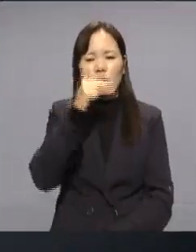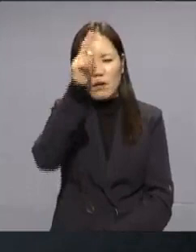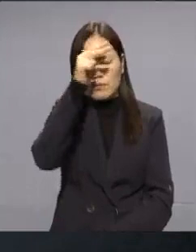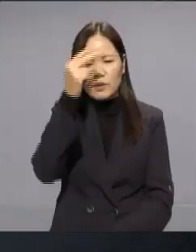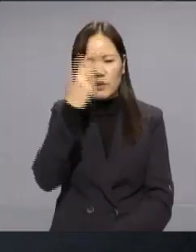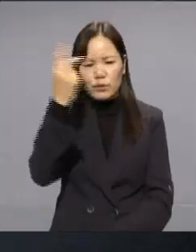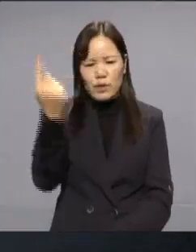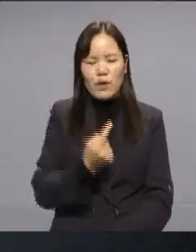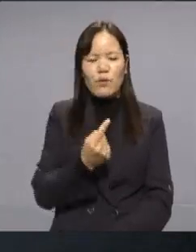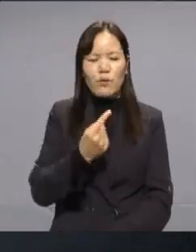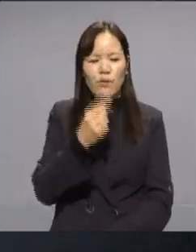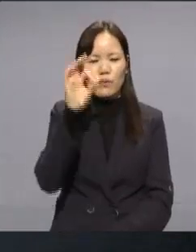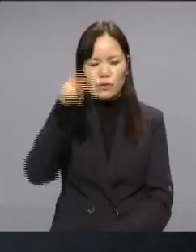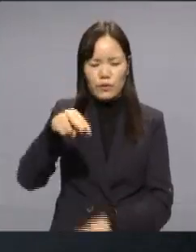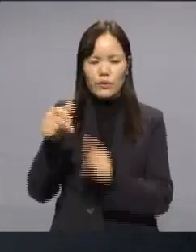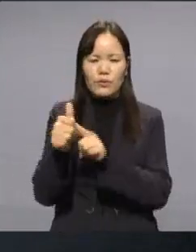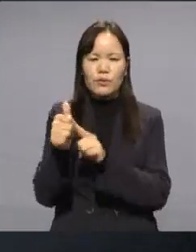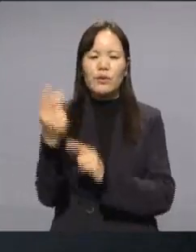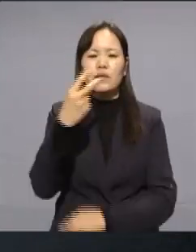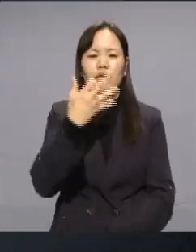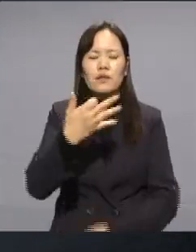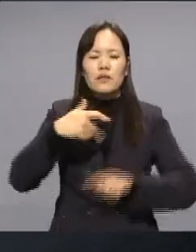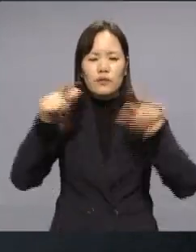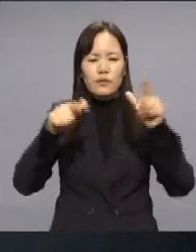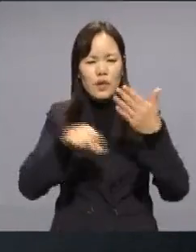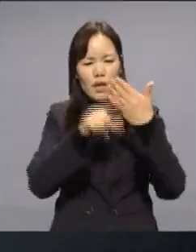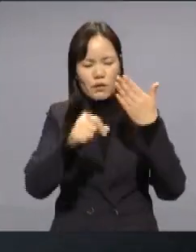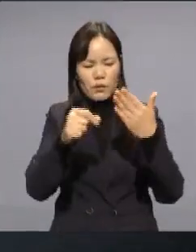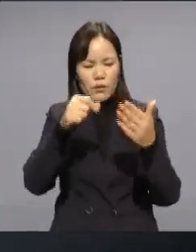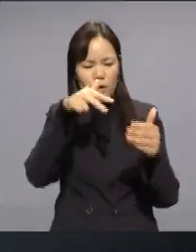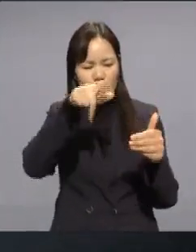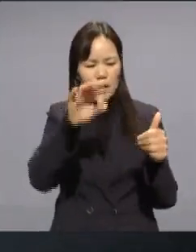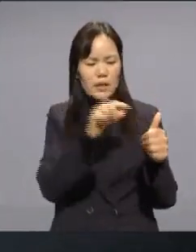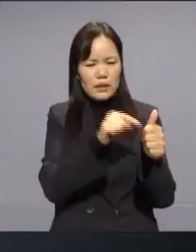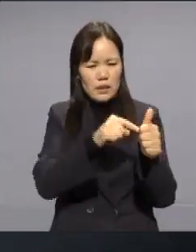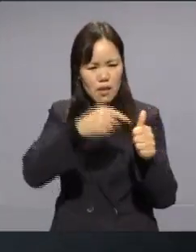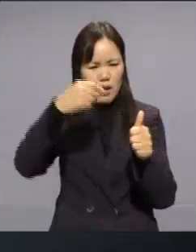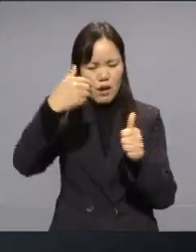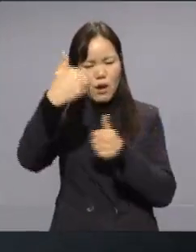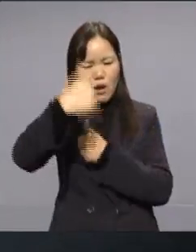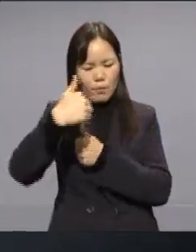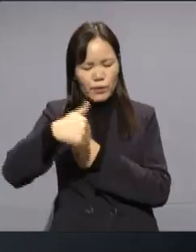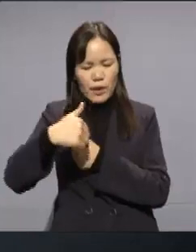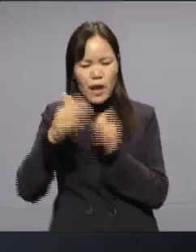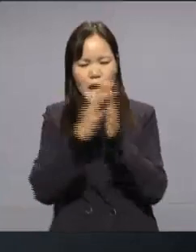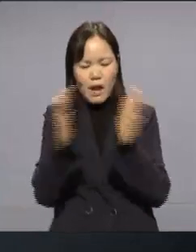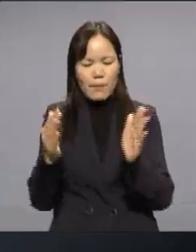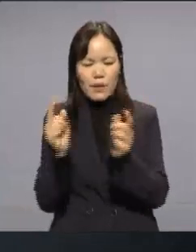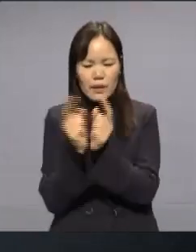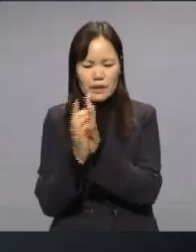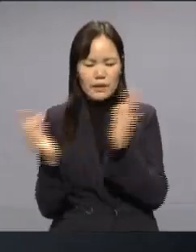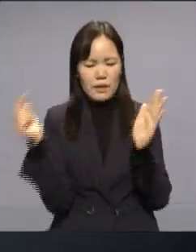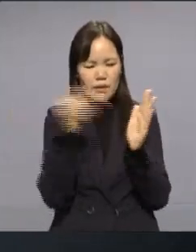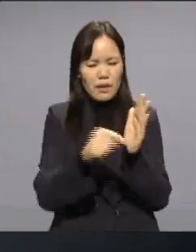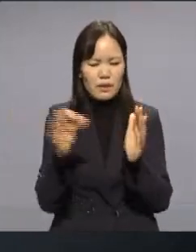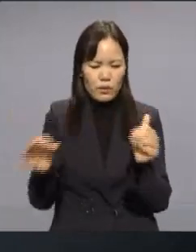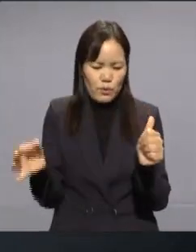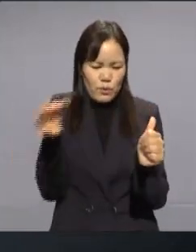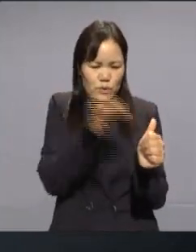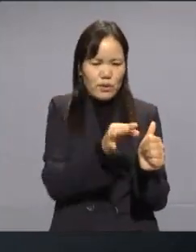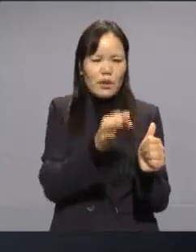유 전 본부장도 2019년 9월 정 실장 요청으로 아파트를 찾아가 돈을 전달했다고 주장하며